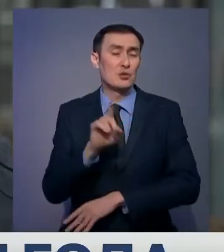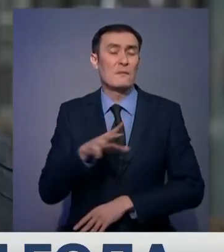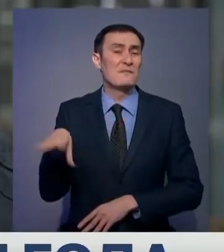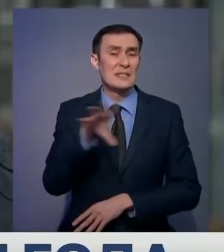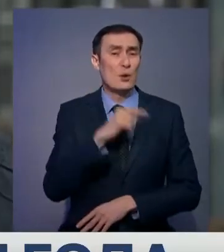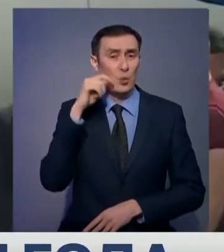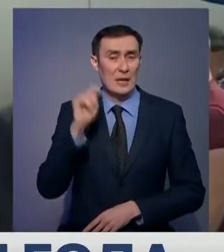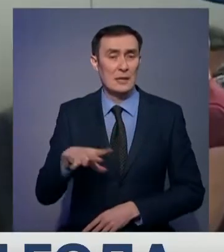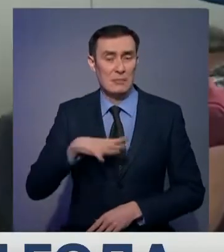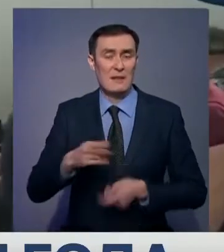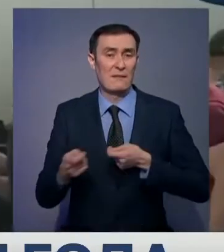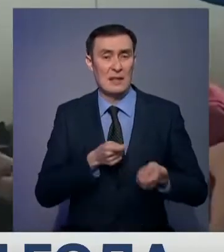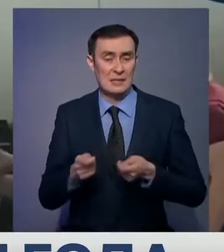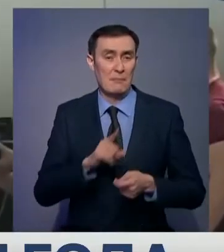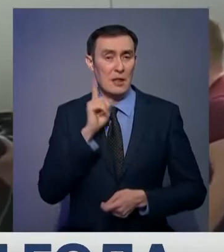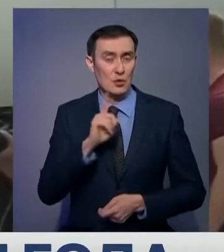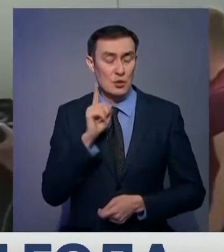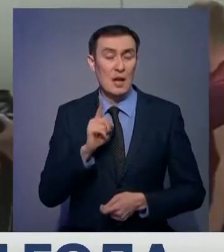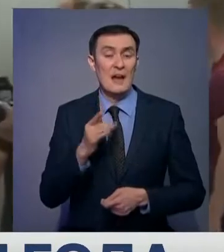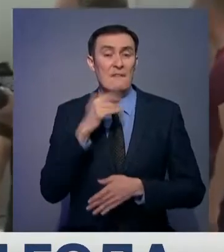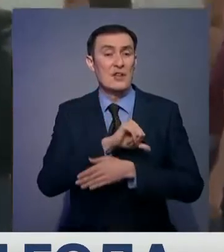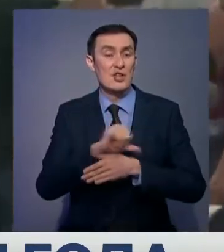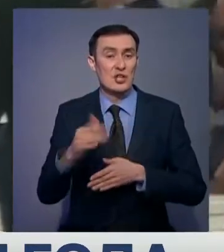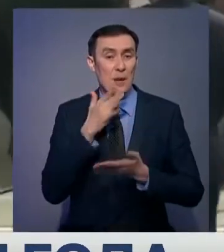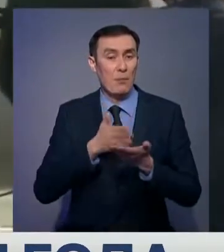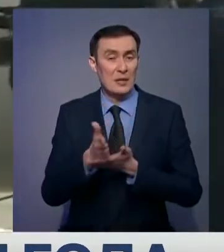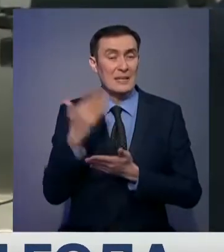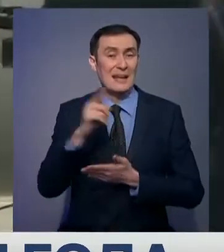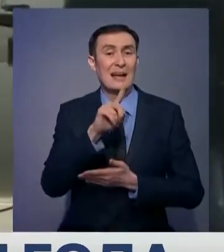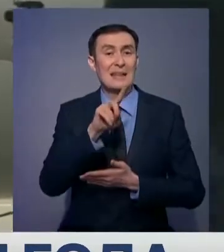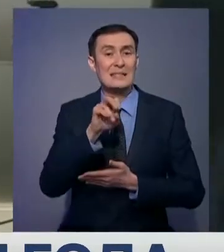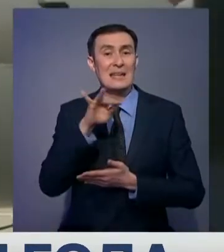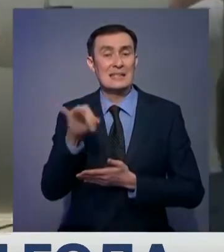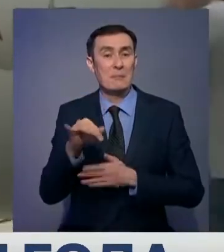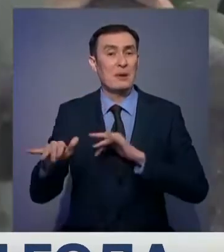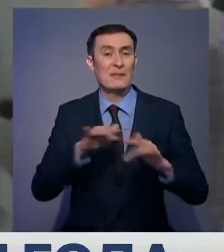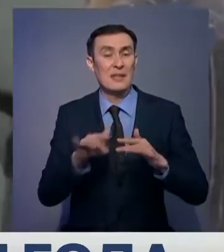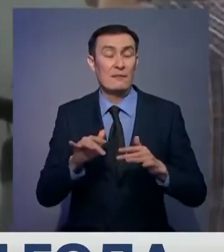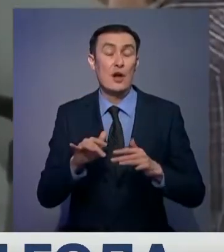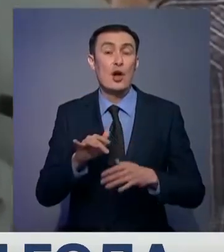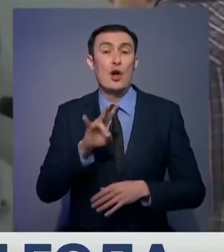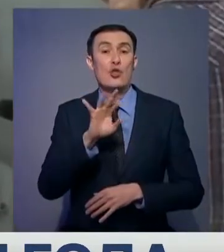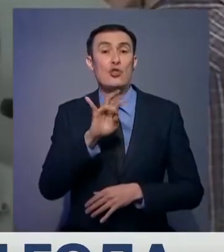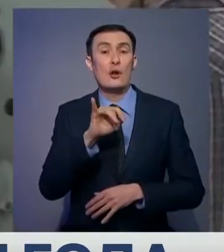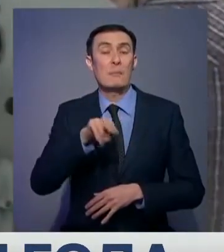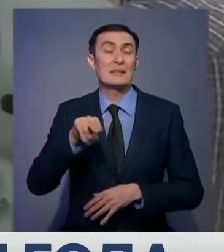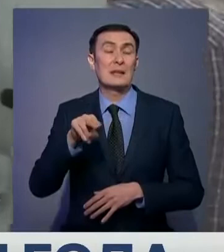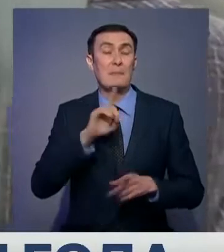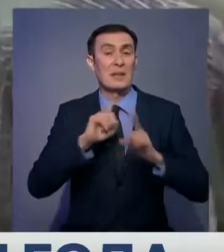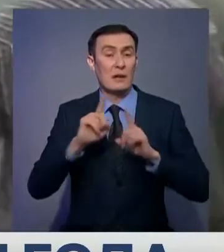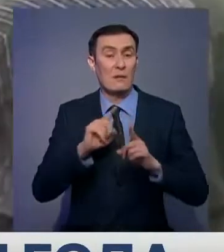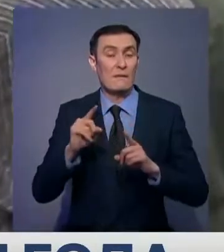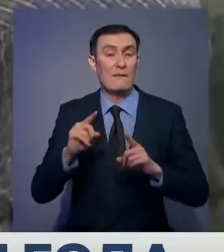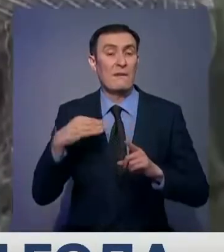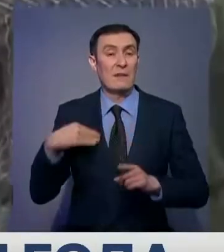к власти. Внешняя политика президента Зеленского в первую очередь запомнится проведением нормандских переговоров в Париже в новом формате